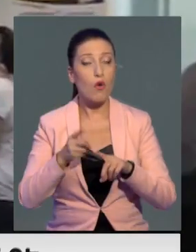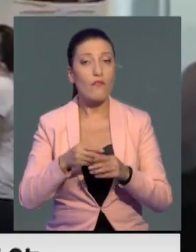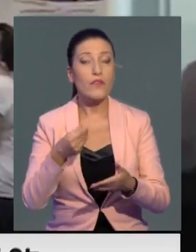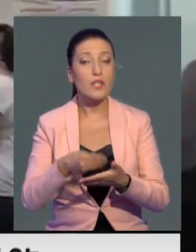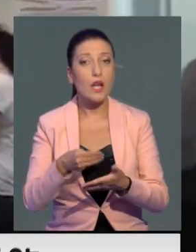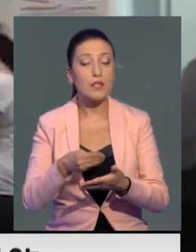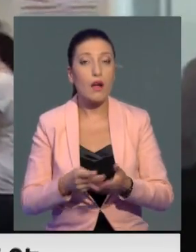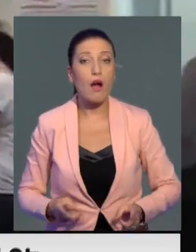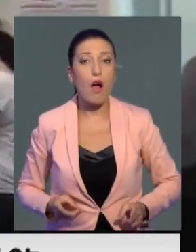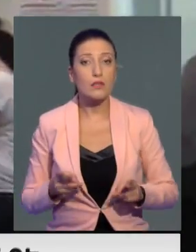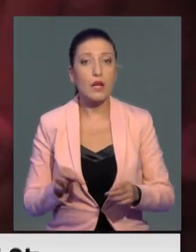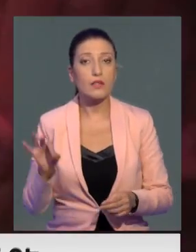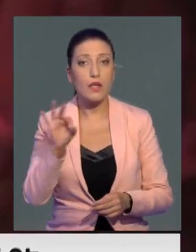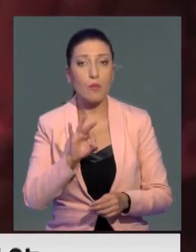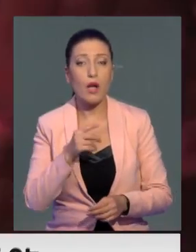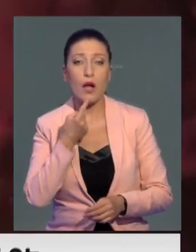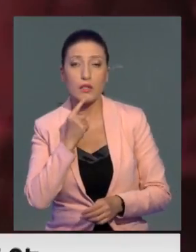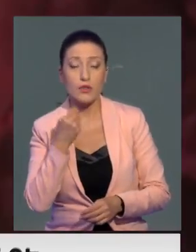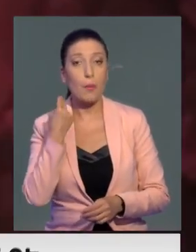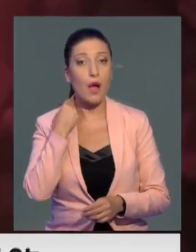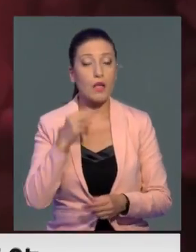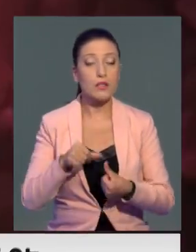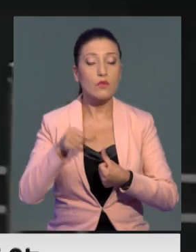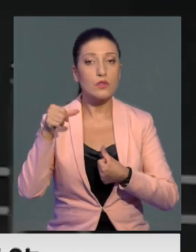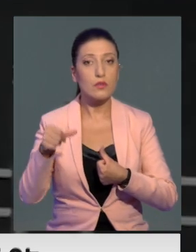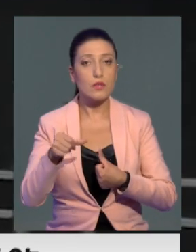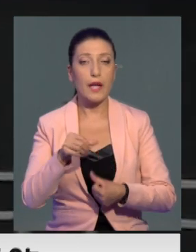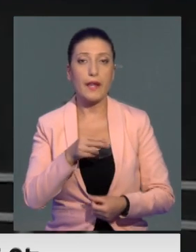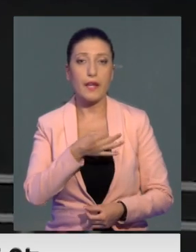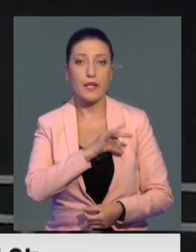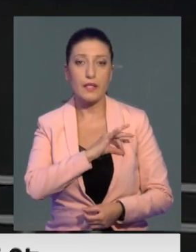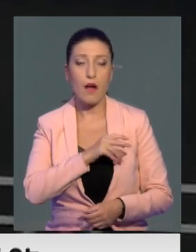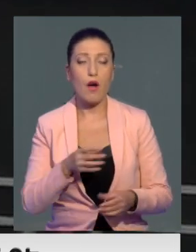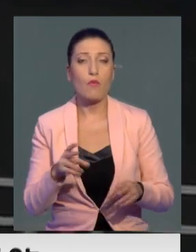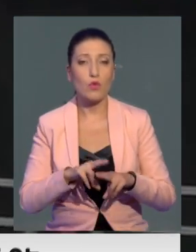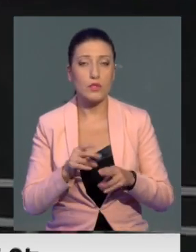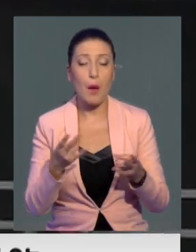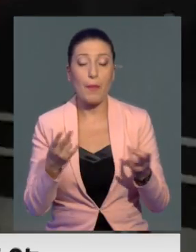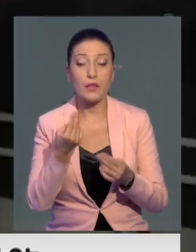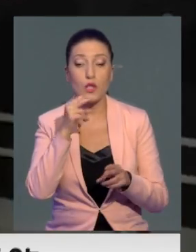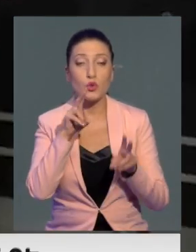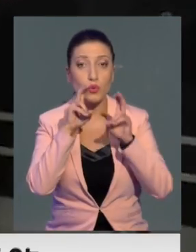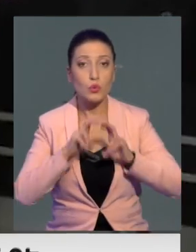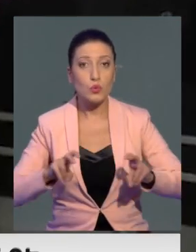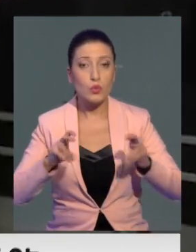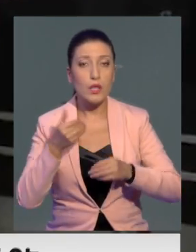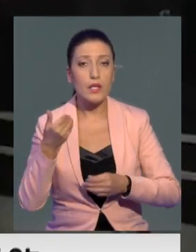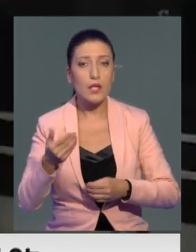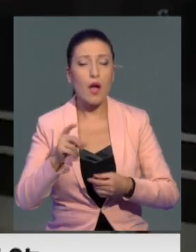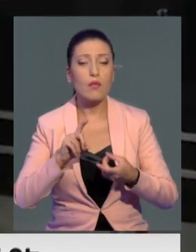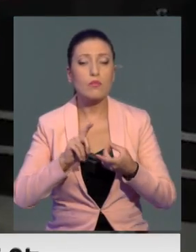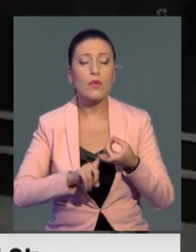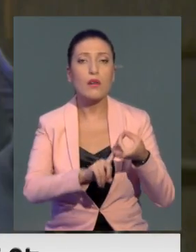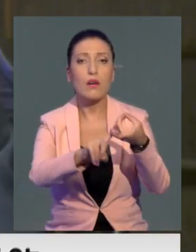հանցանքի համար կասկածվողից ու մեղադրվողից բացի, իրավապահները պետք է իրավունք ունենան ստուգել նաև նրանց փոխկապակցված